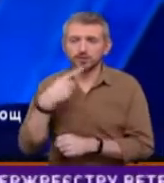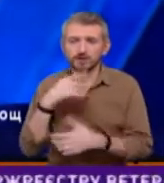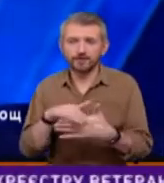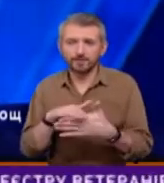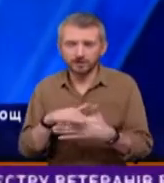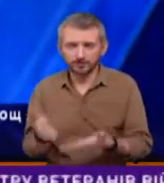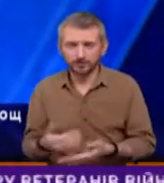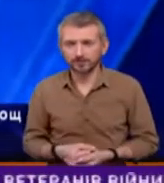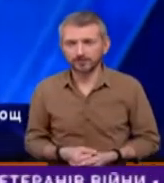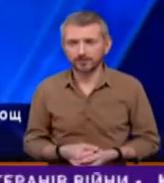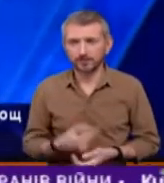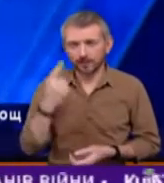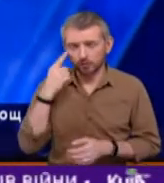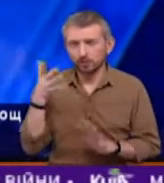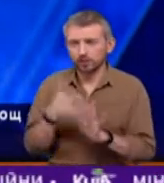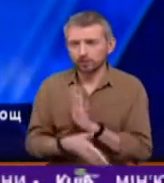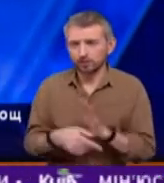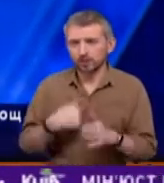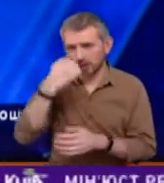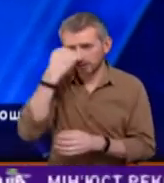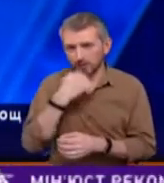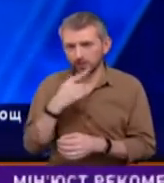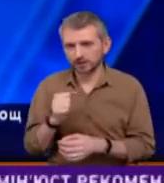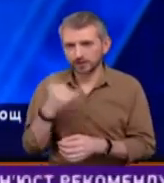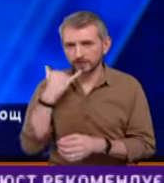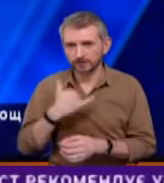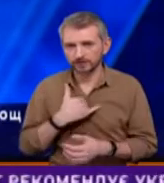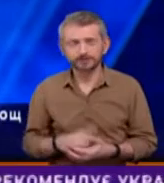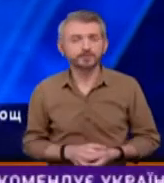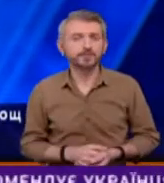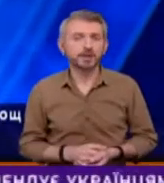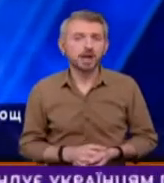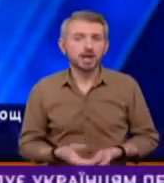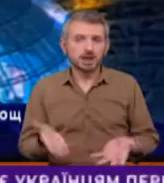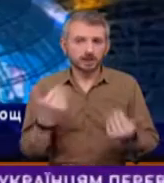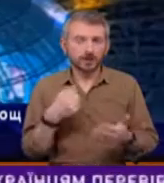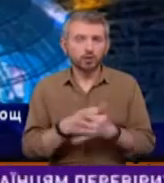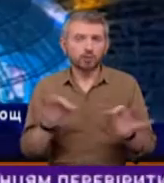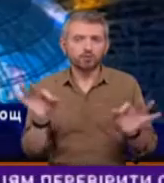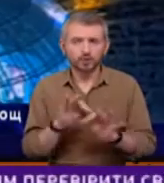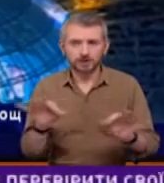фамілію. Я думаю, зрозуміло. Я вам дякую за... Ну, в принципі, давайте все ж таки до музики.